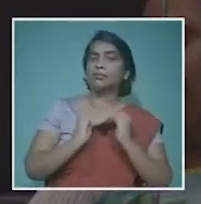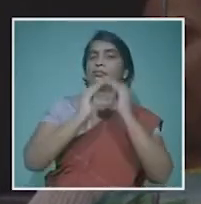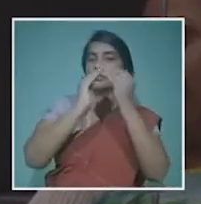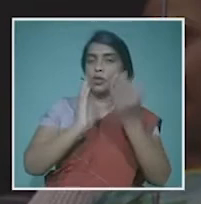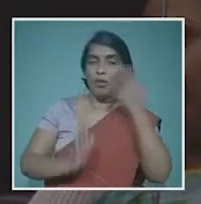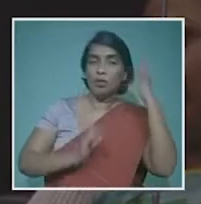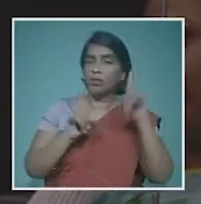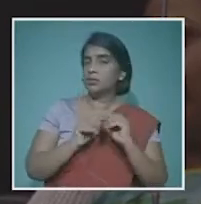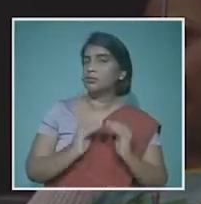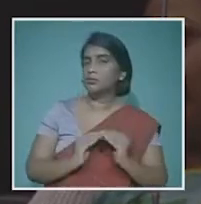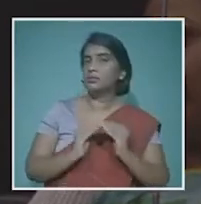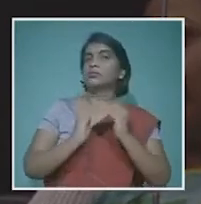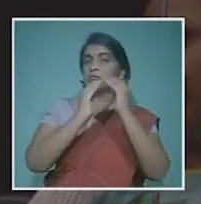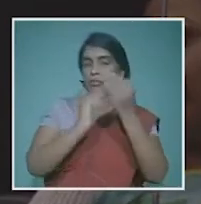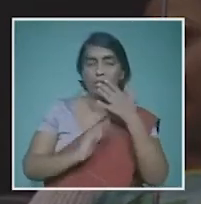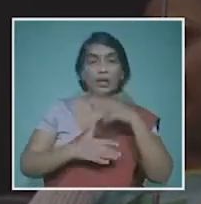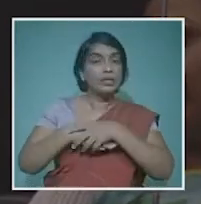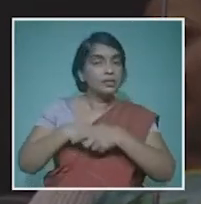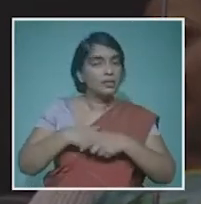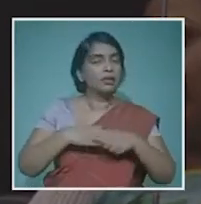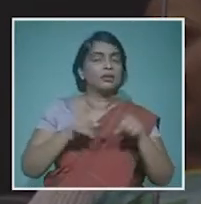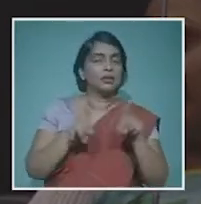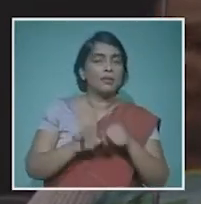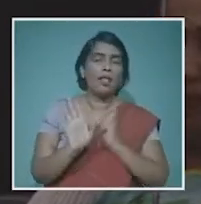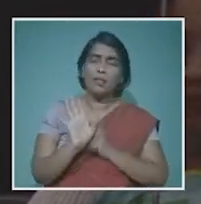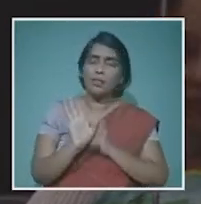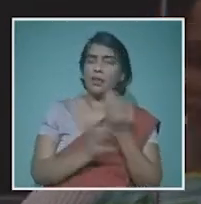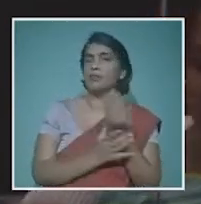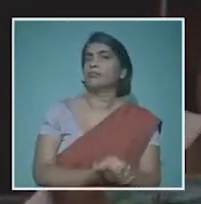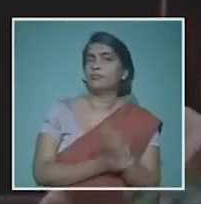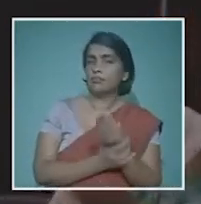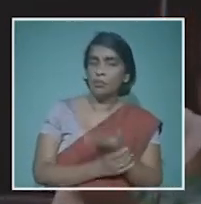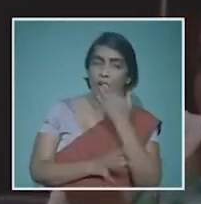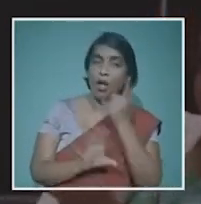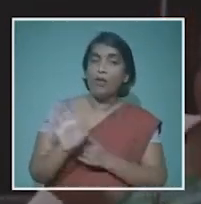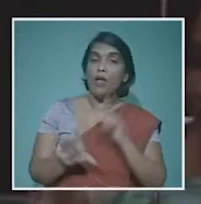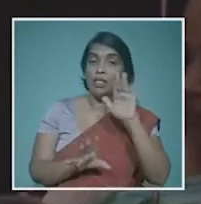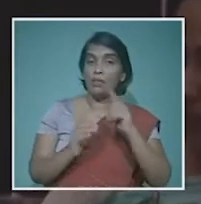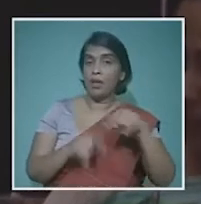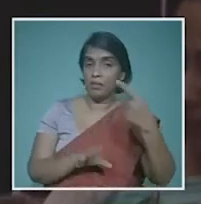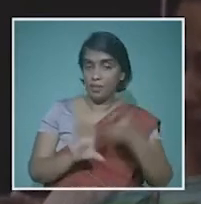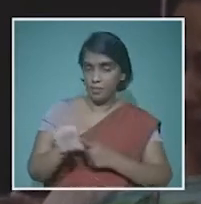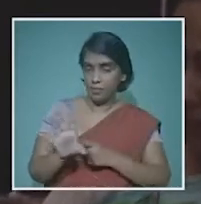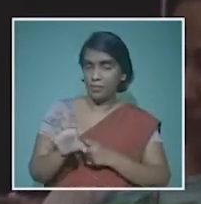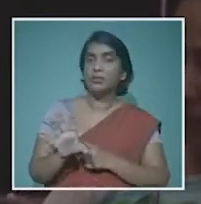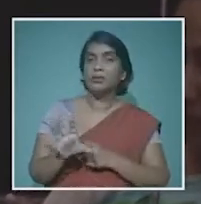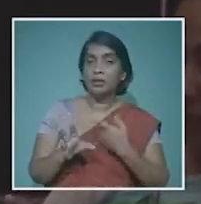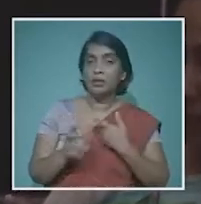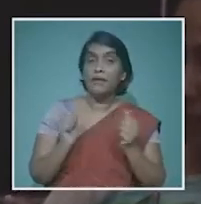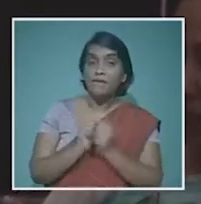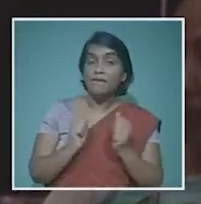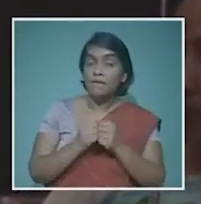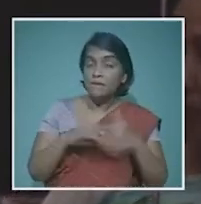පුළුවන් නැත්නම් ජාතියක් හැටියට හැමදාම අපිට හිඟන්න වගේ ඉන්න පුළුවන් අවුරුදු 75යි ලබන අවුරුද්දට අපි කළගත හැකි